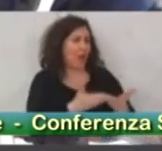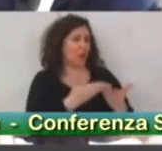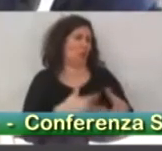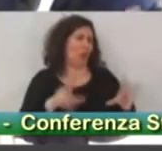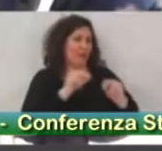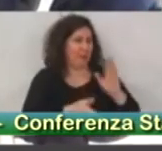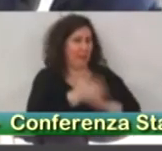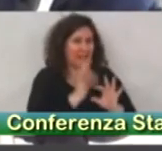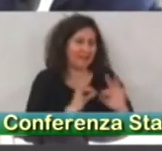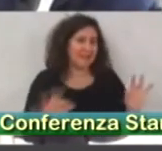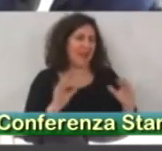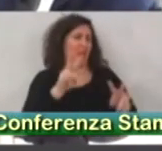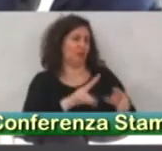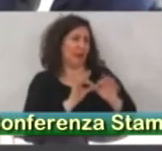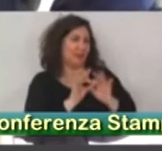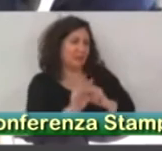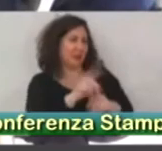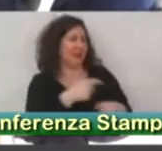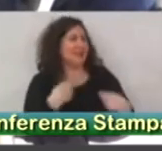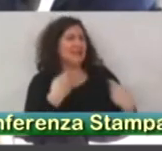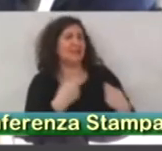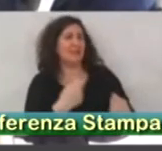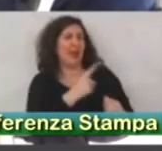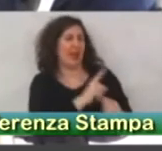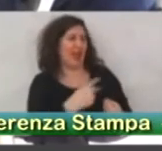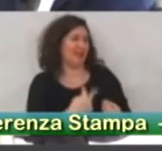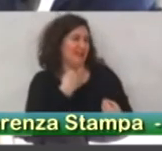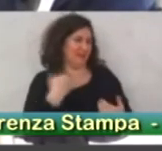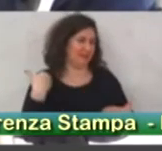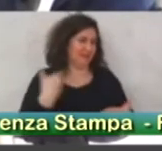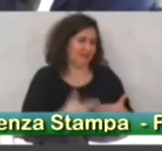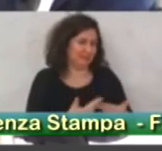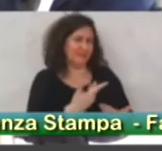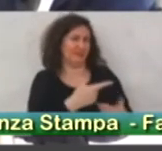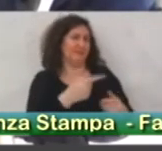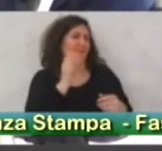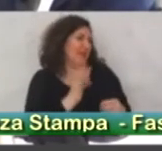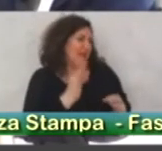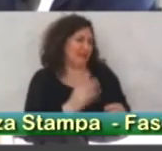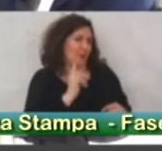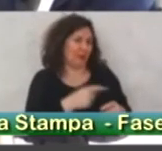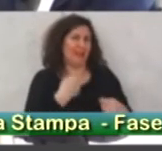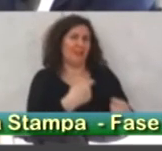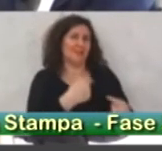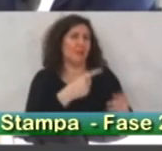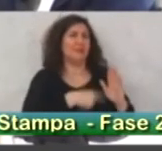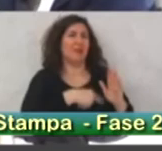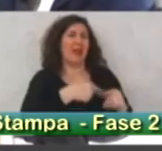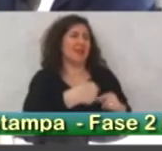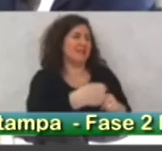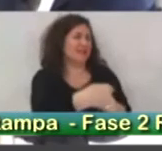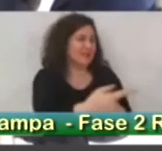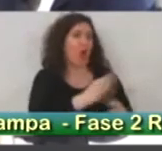mettere in distanziometri, per le spese che tu hai dovuto sostenere, sostieni e sosterrai in questi mesi in cui non hai